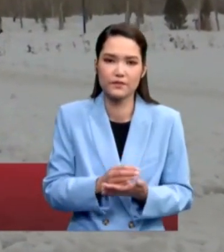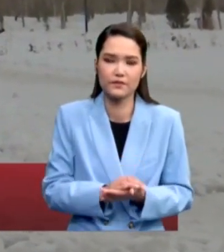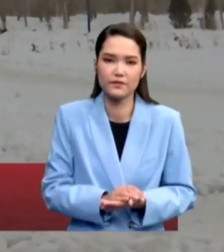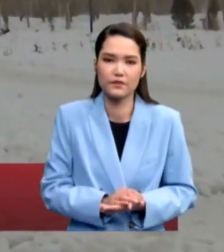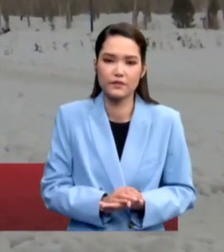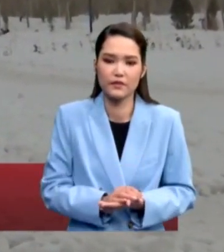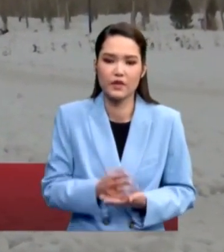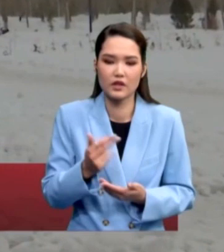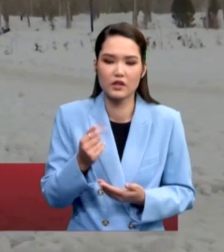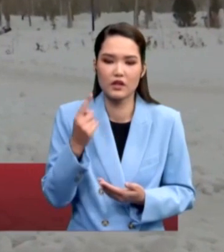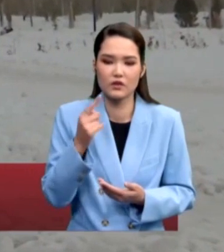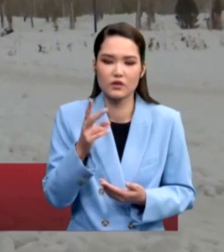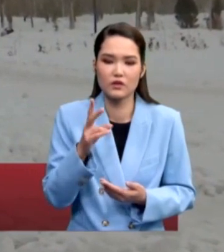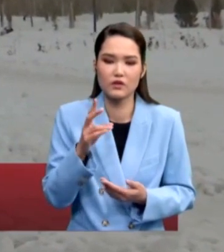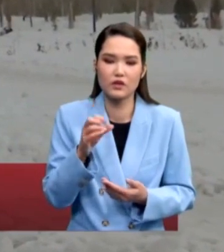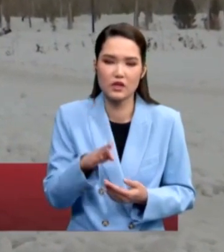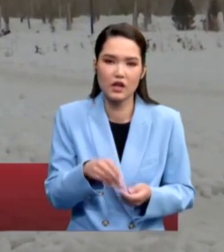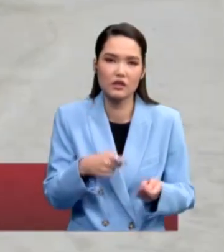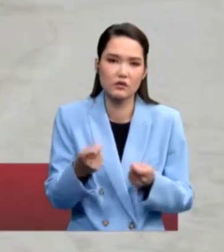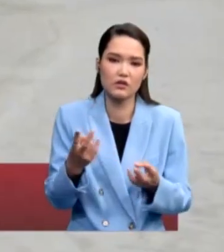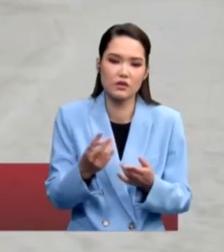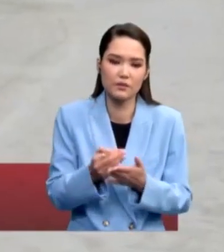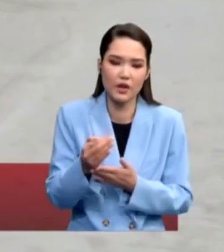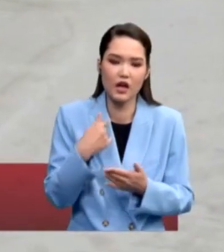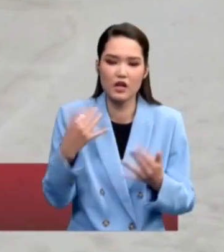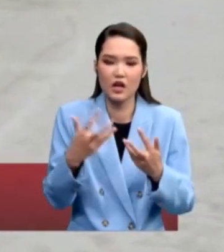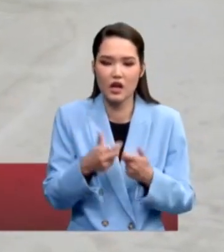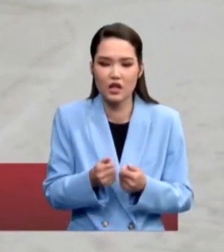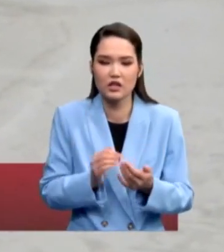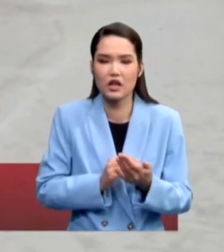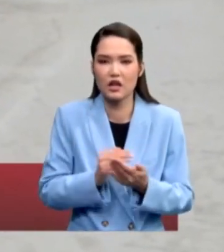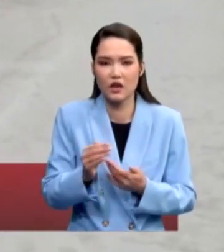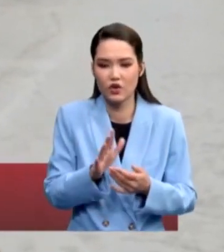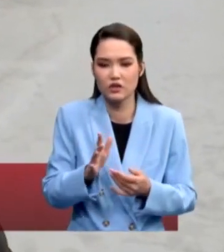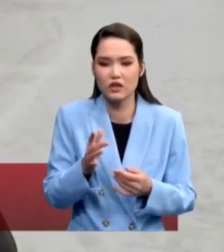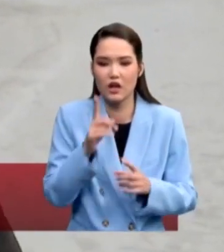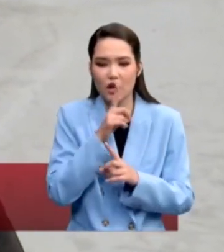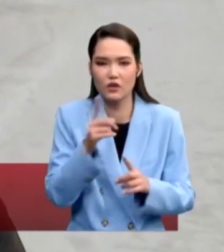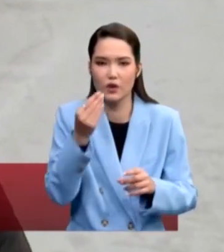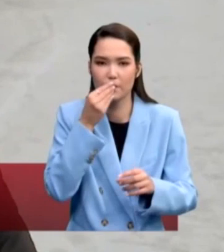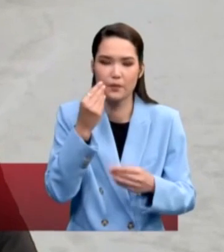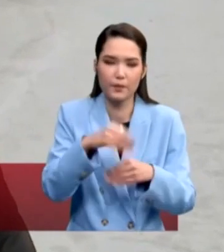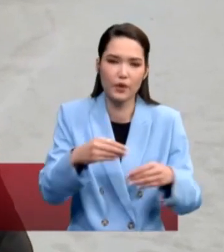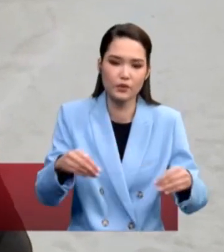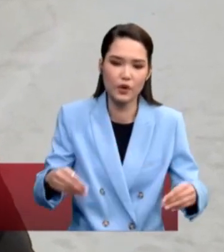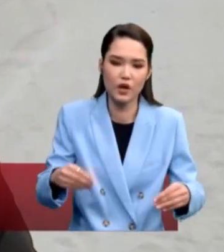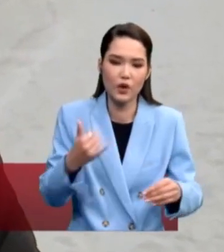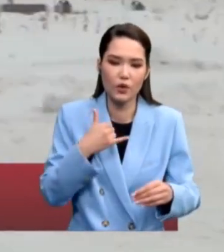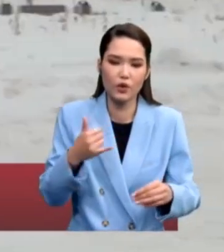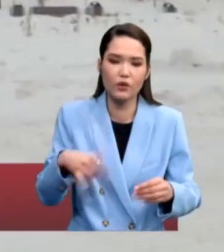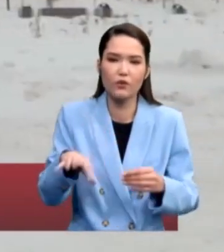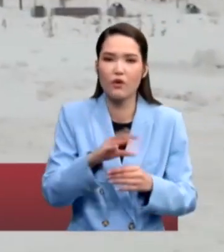Но у нас это на 20% повысилось. Еще как растут, особенно на продукты питания. Ну на все